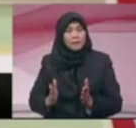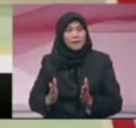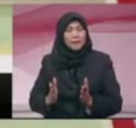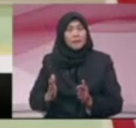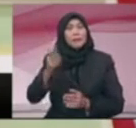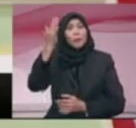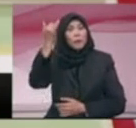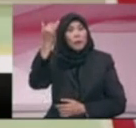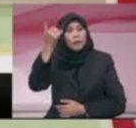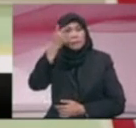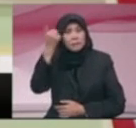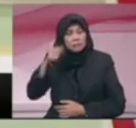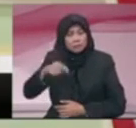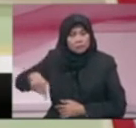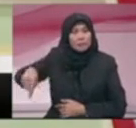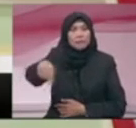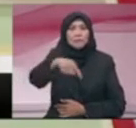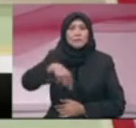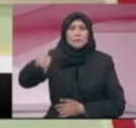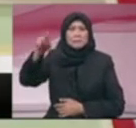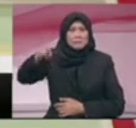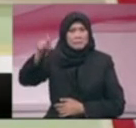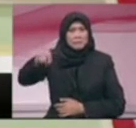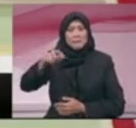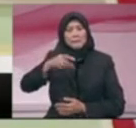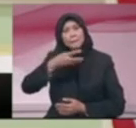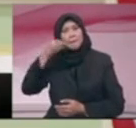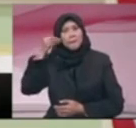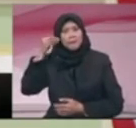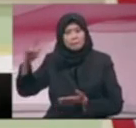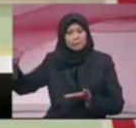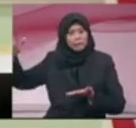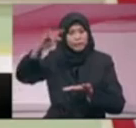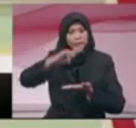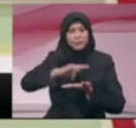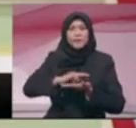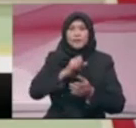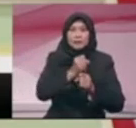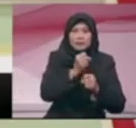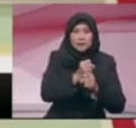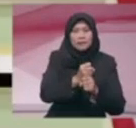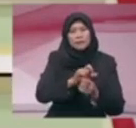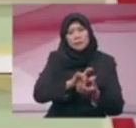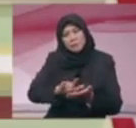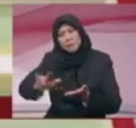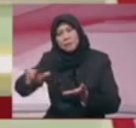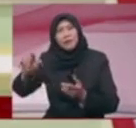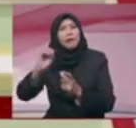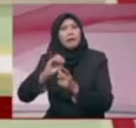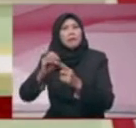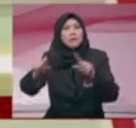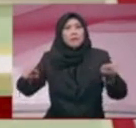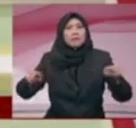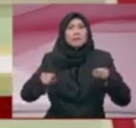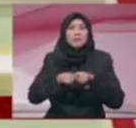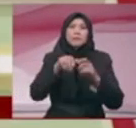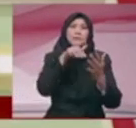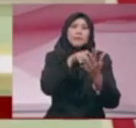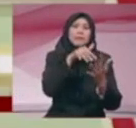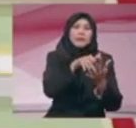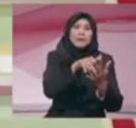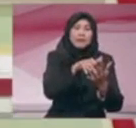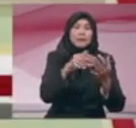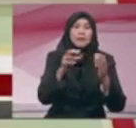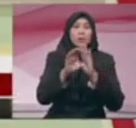mereka terpaksa pulang ke tempat kerja dan tempat belajar masing-masing. Misalnya guru yang